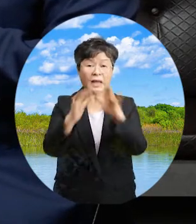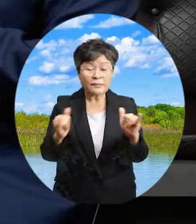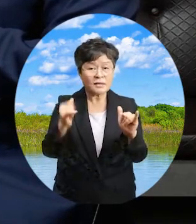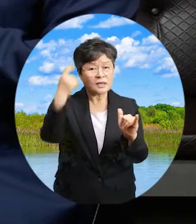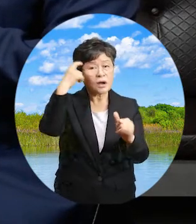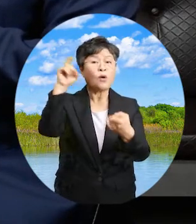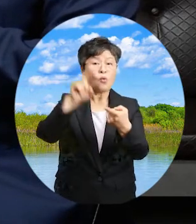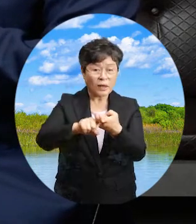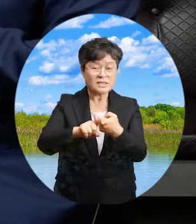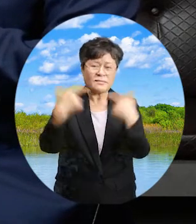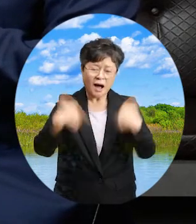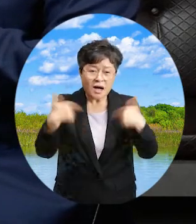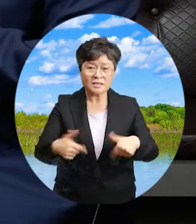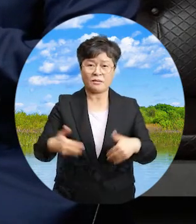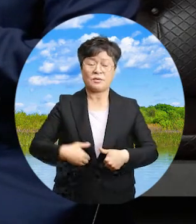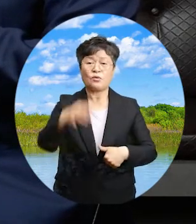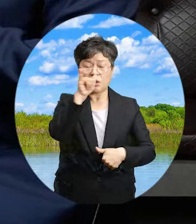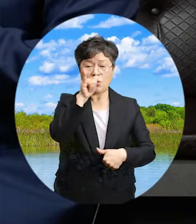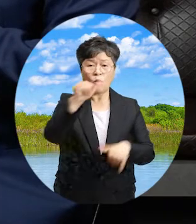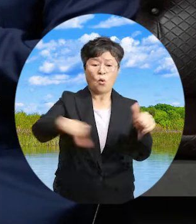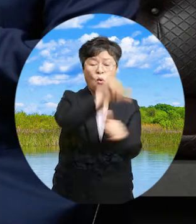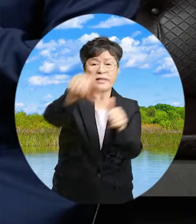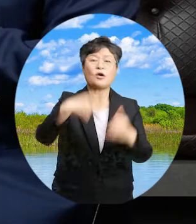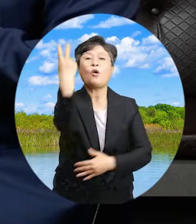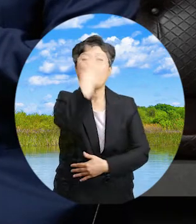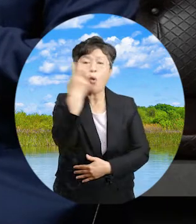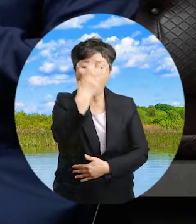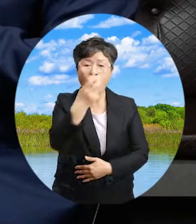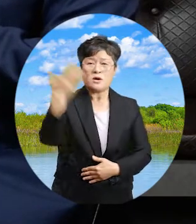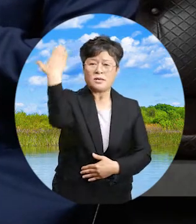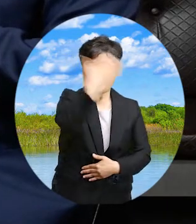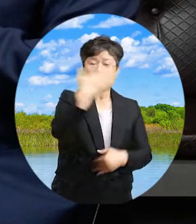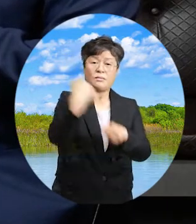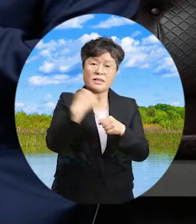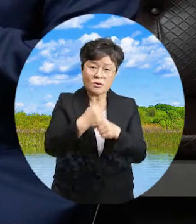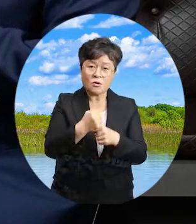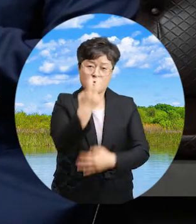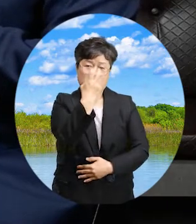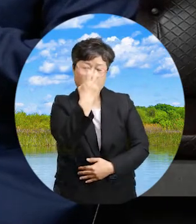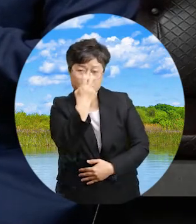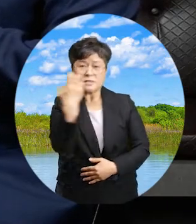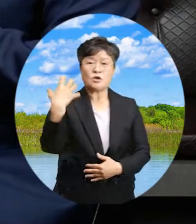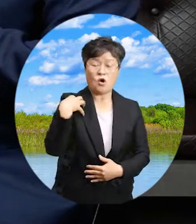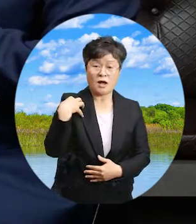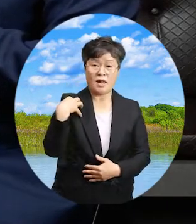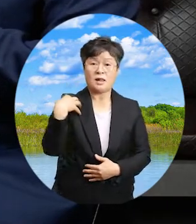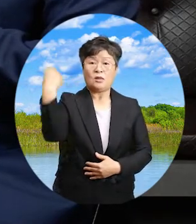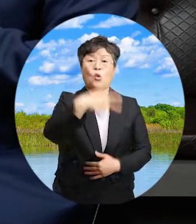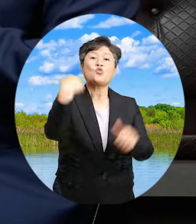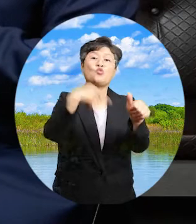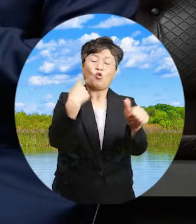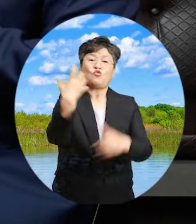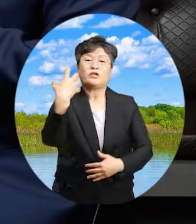그다음에 그 호수공원에 있는 광교 생태 체험관 하고 저희 단체 모랭교센터가 3자가 같이 공동으로 네.